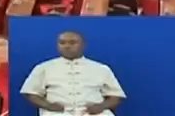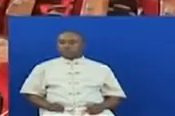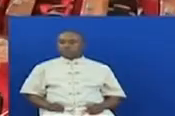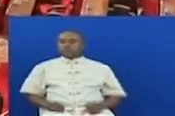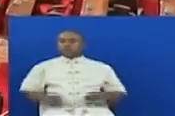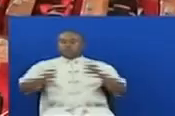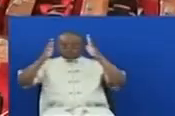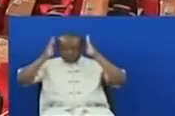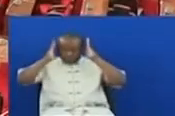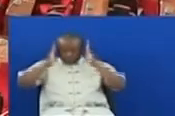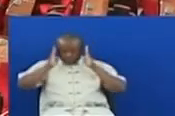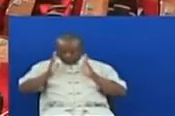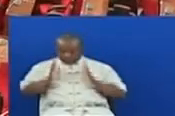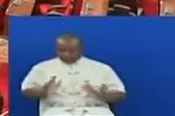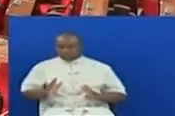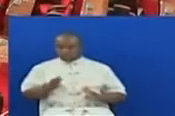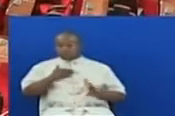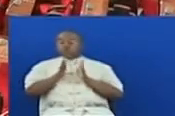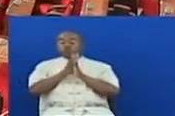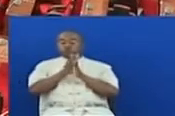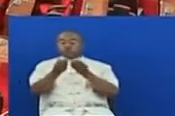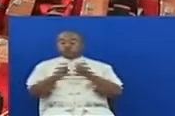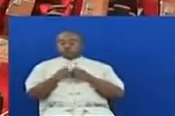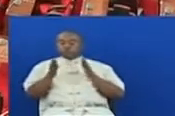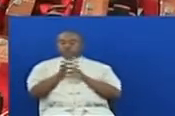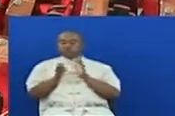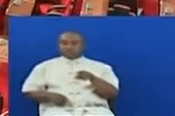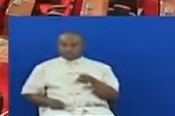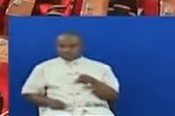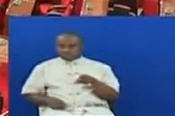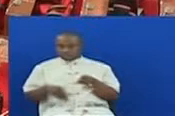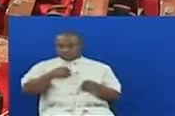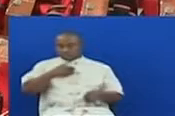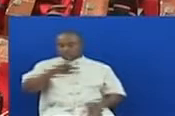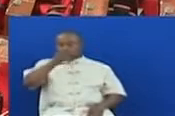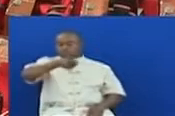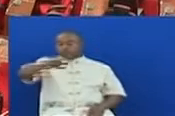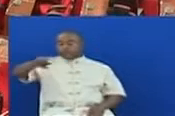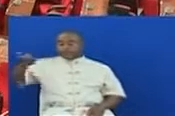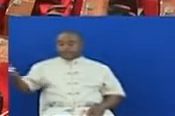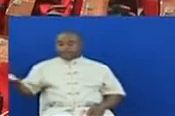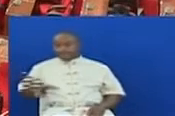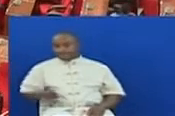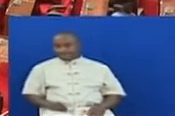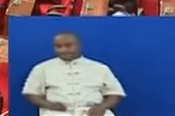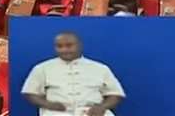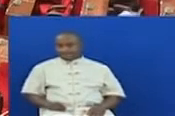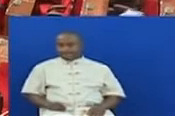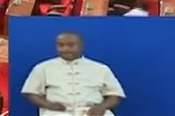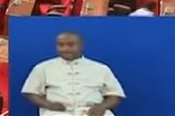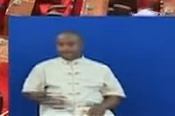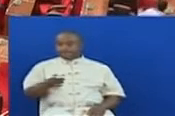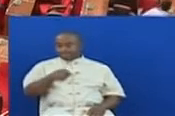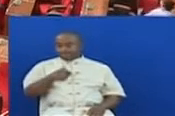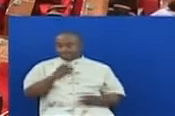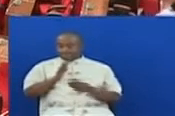na kushukuru sana kunipa fursa hii na nakupongeza sana kwa namna ambavyo unaendesha